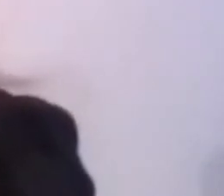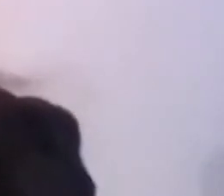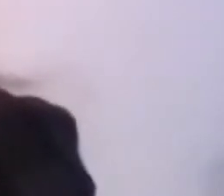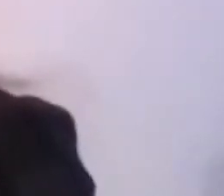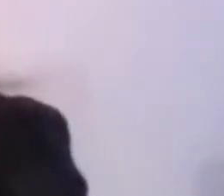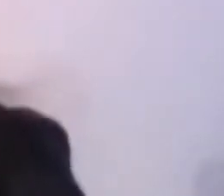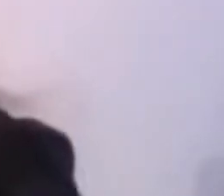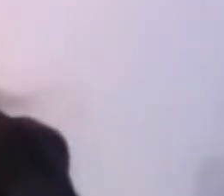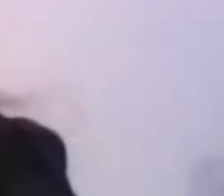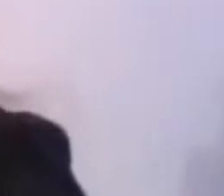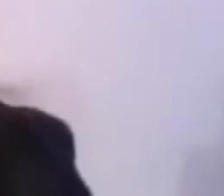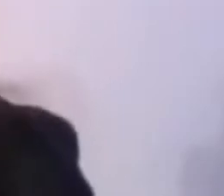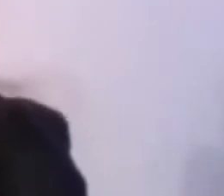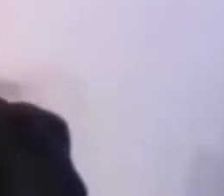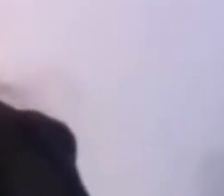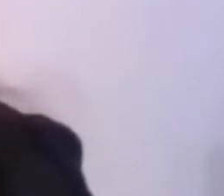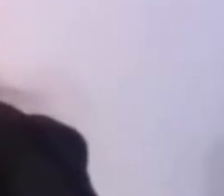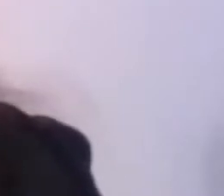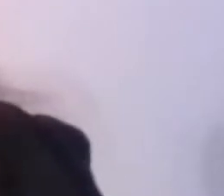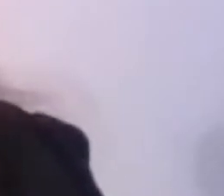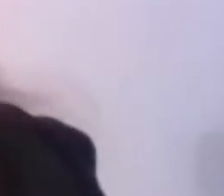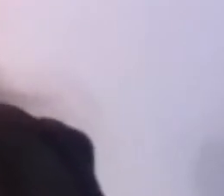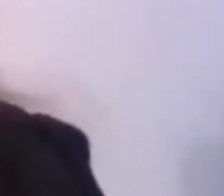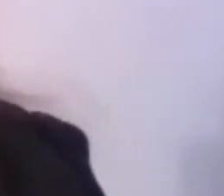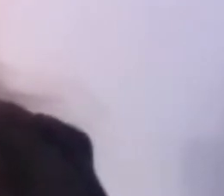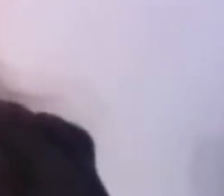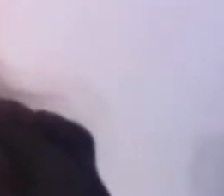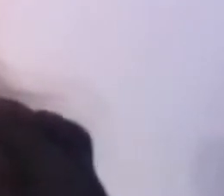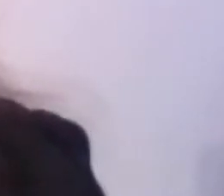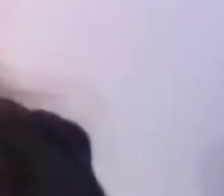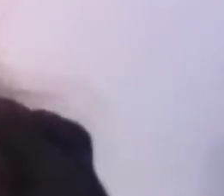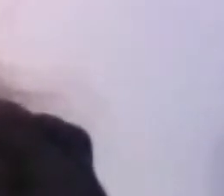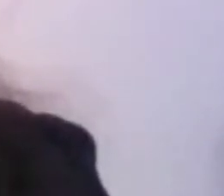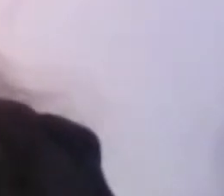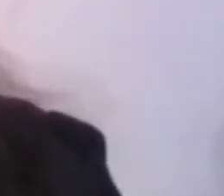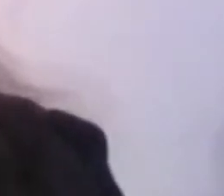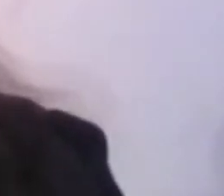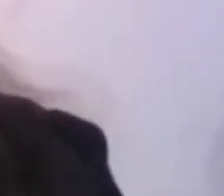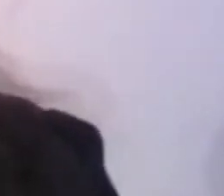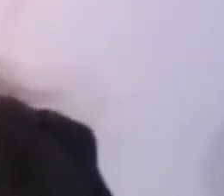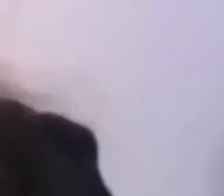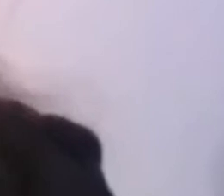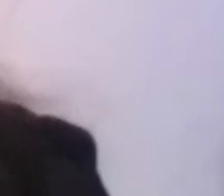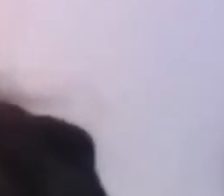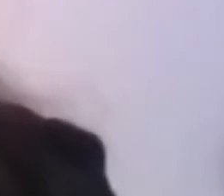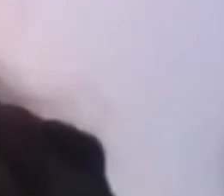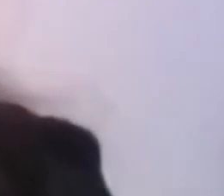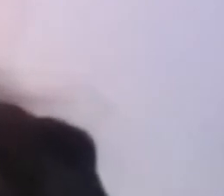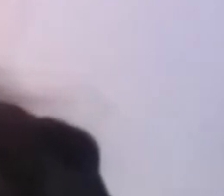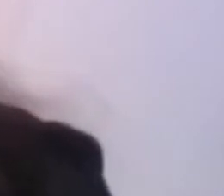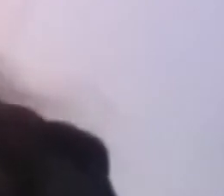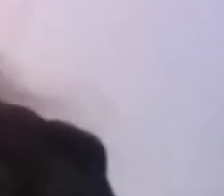de tes jeux, de tes réveils, de tes paresses. Rien du train-train quotidien et de ces longs wagons